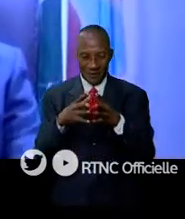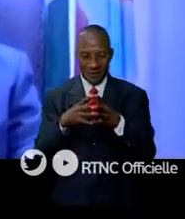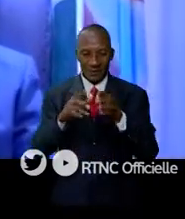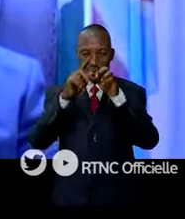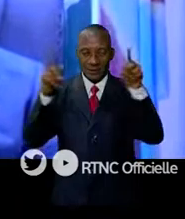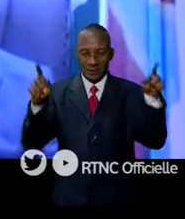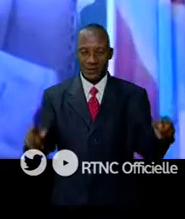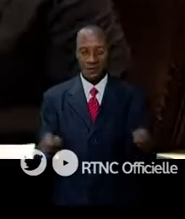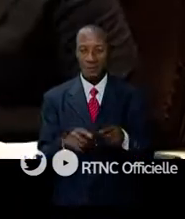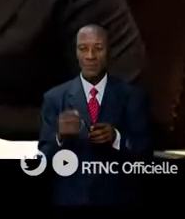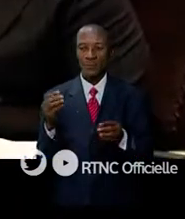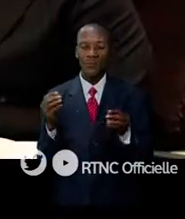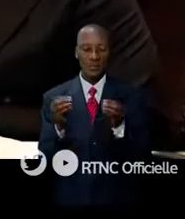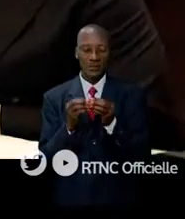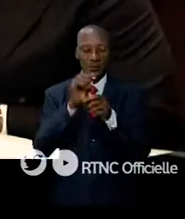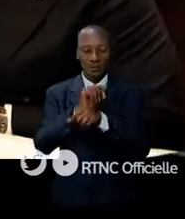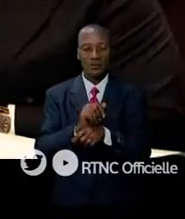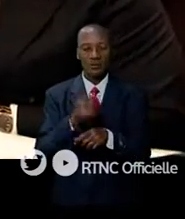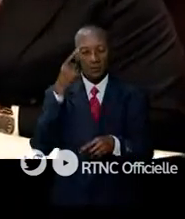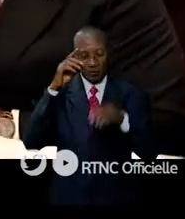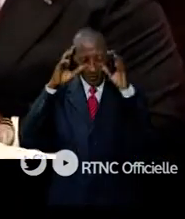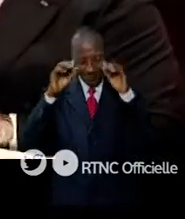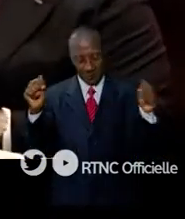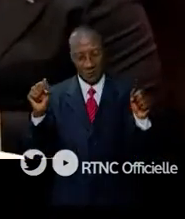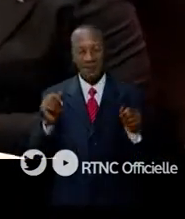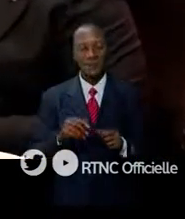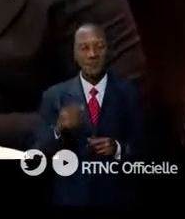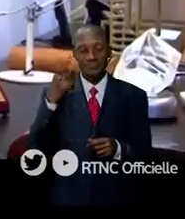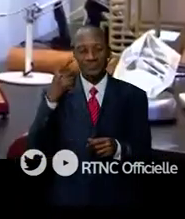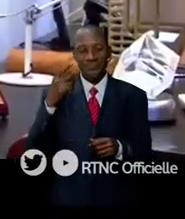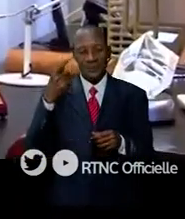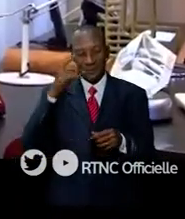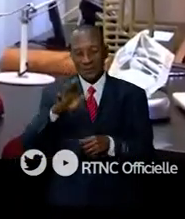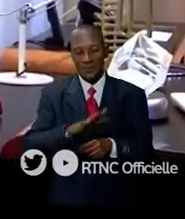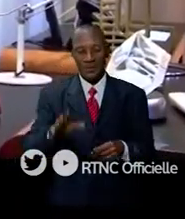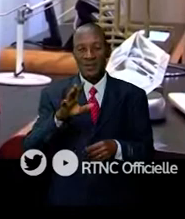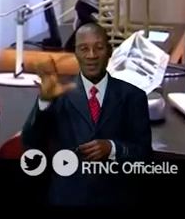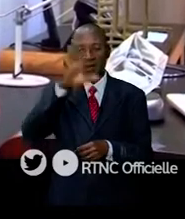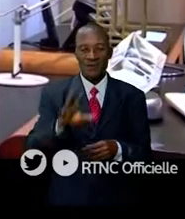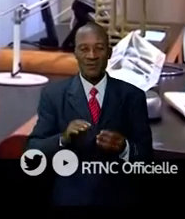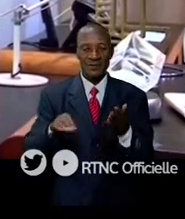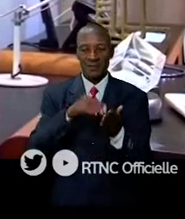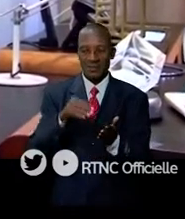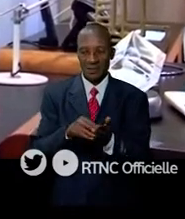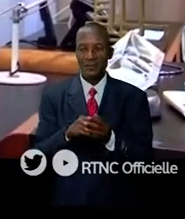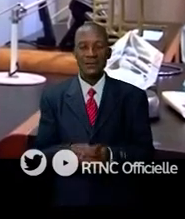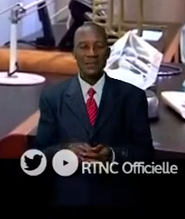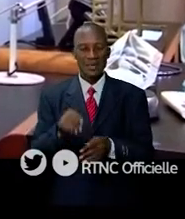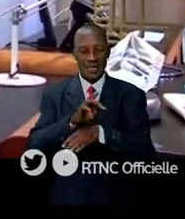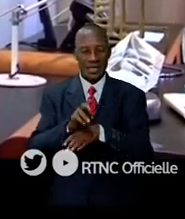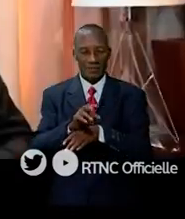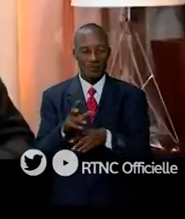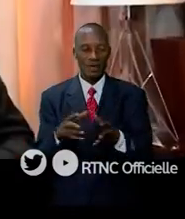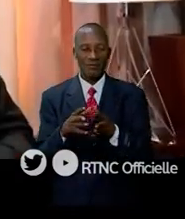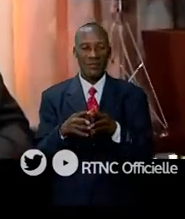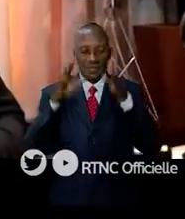session ordinaire de la conférence des chefs d'État et de gouvernement de la communauté économique des États de l'Afrique centrale. Un rendez-vous honoré par le